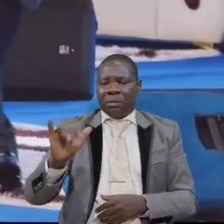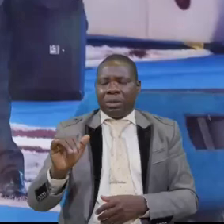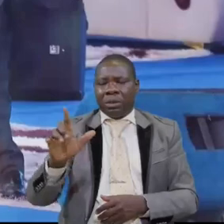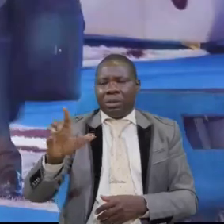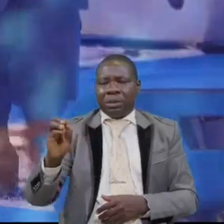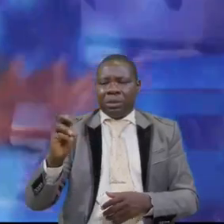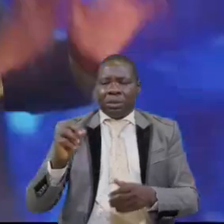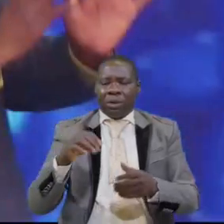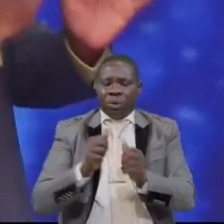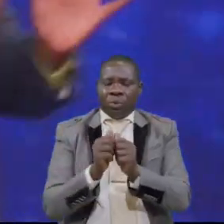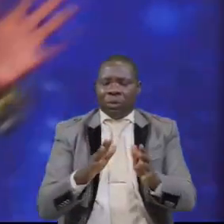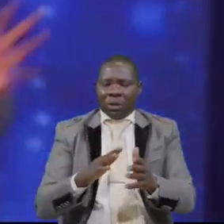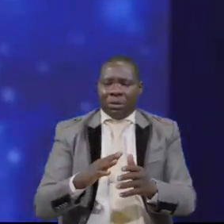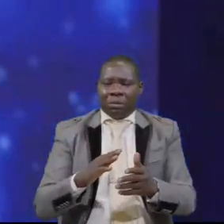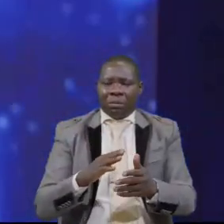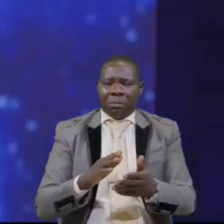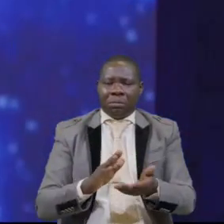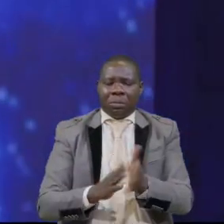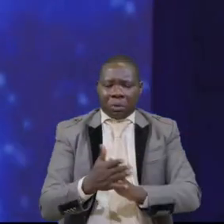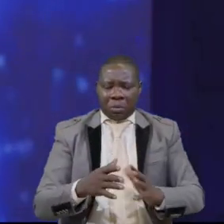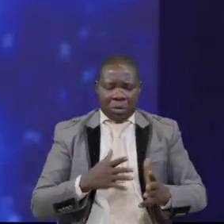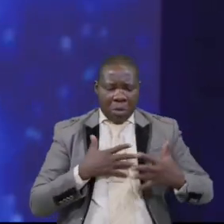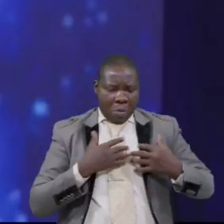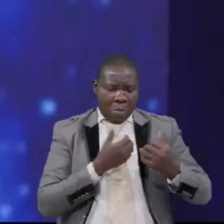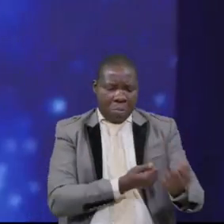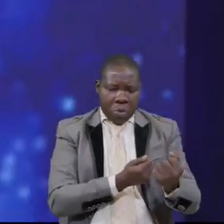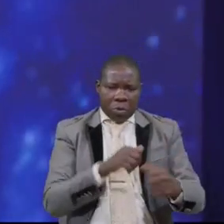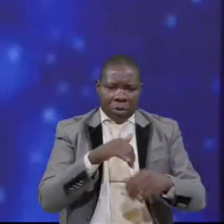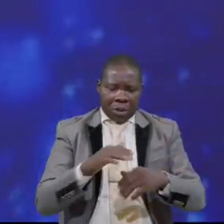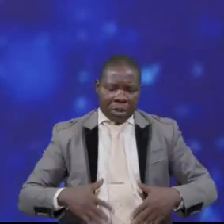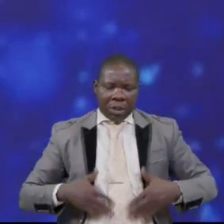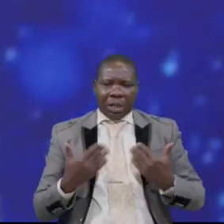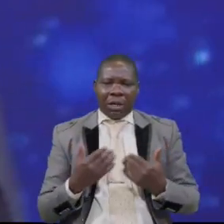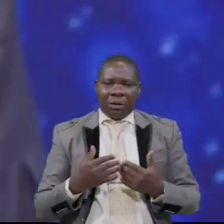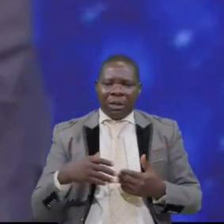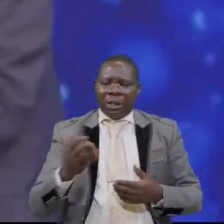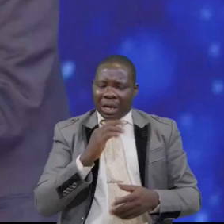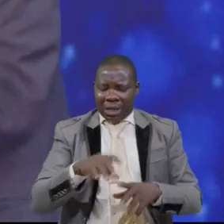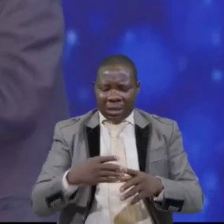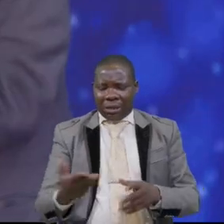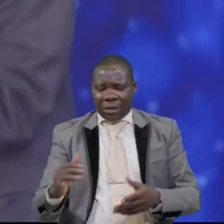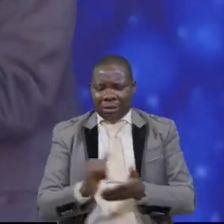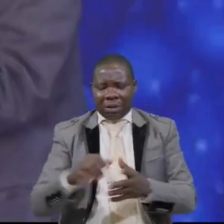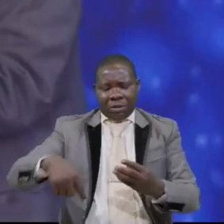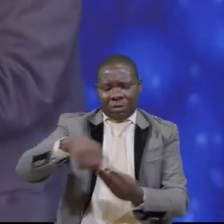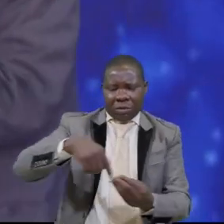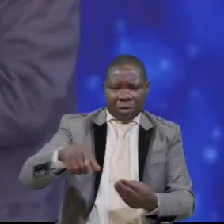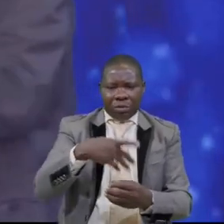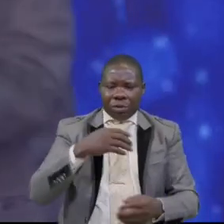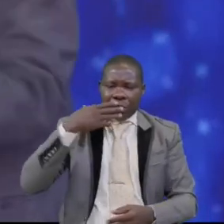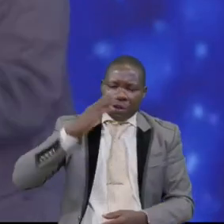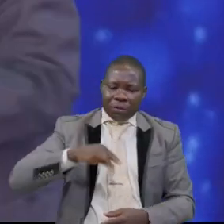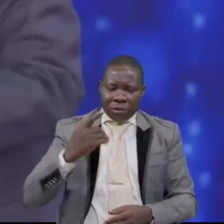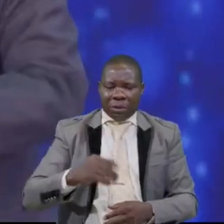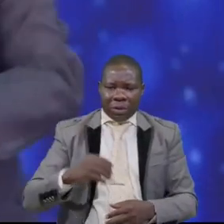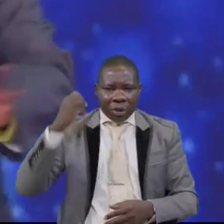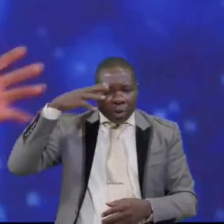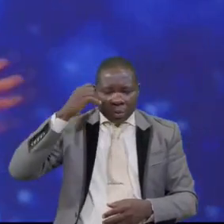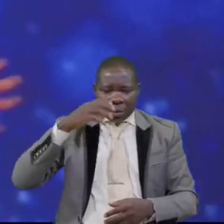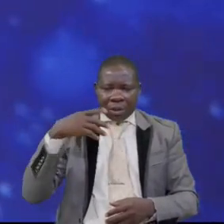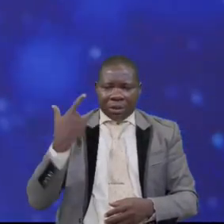collège, les choses qui t'environnent, l'idolâtrie, le mal,